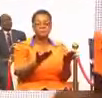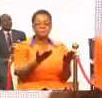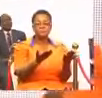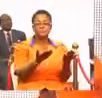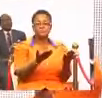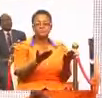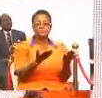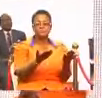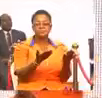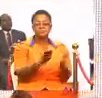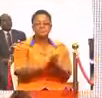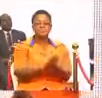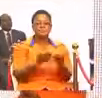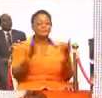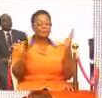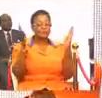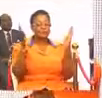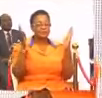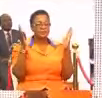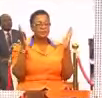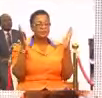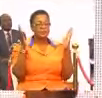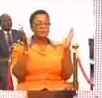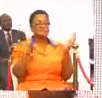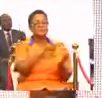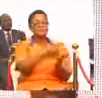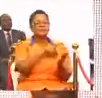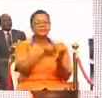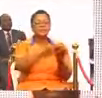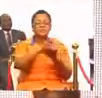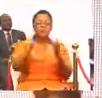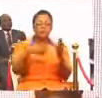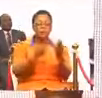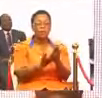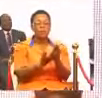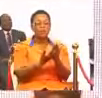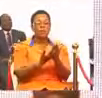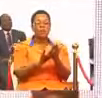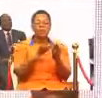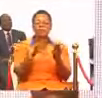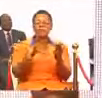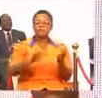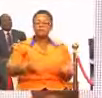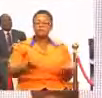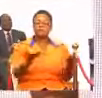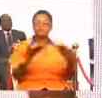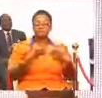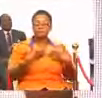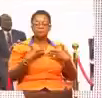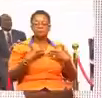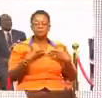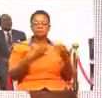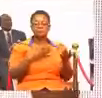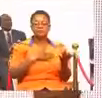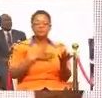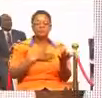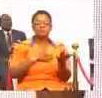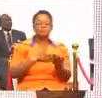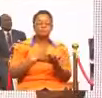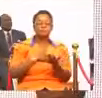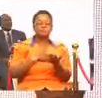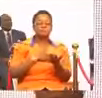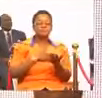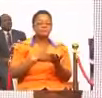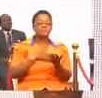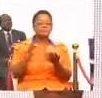kwa kumpa shukrani delegates wote kwa kutupatia Right Honorable Raila Amolo Odinga